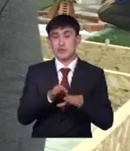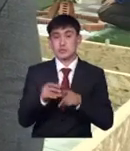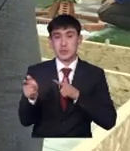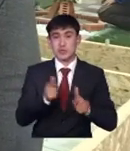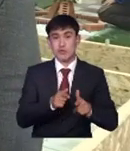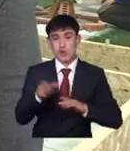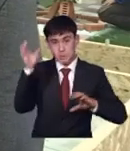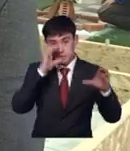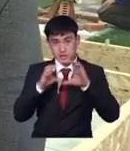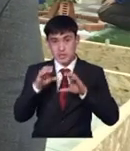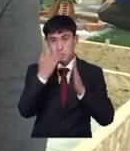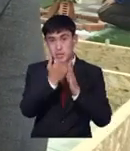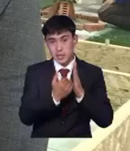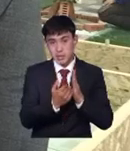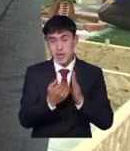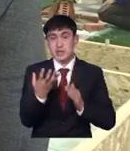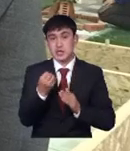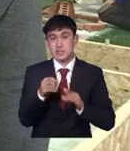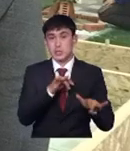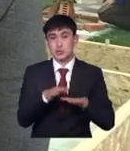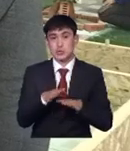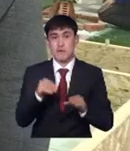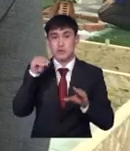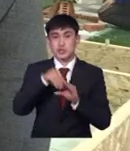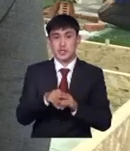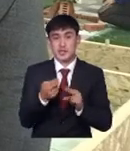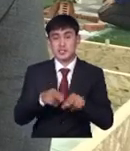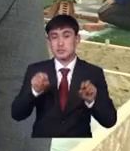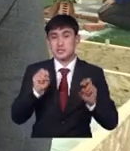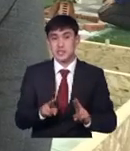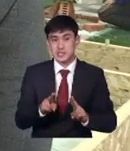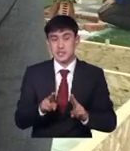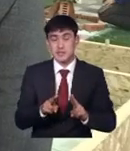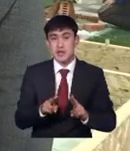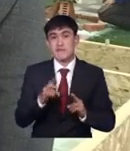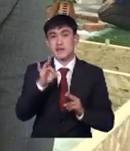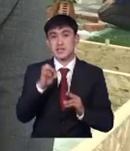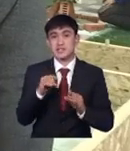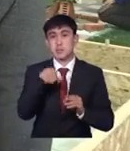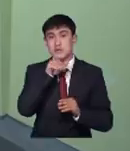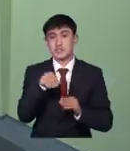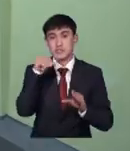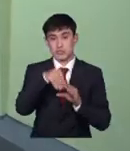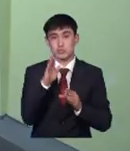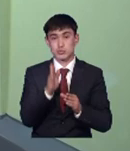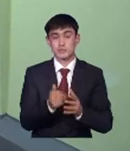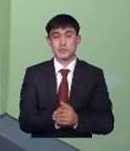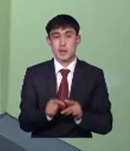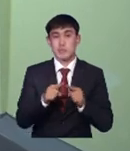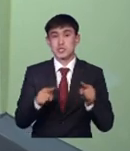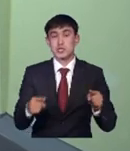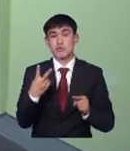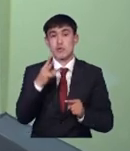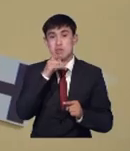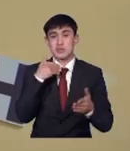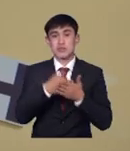подготовка образовательной программы а также процедуры по включению этой специальности в реестр профессий на протяжении 2 лет